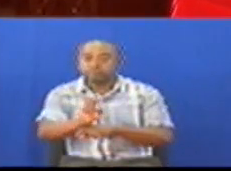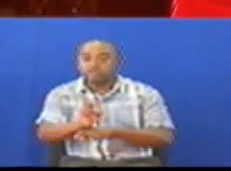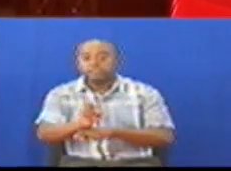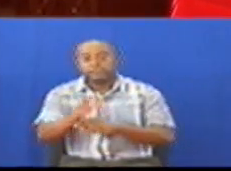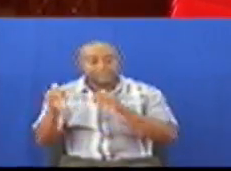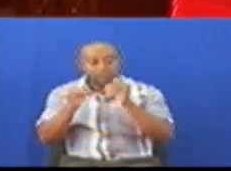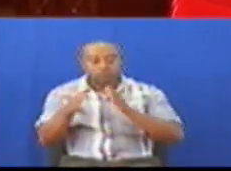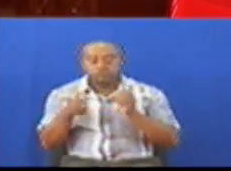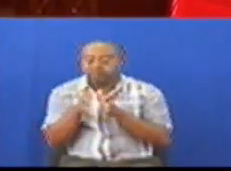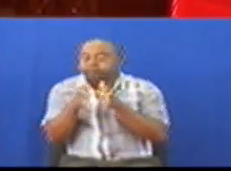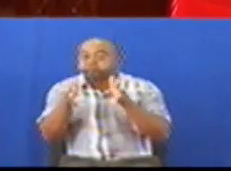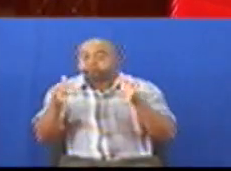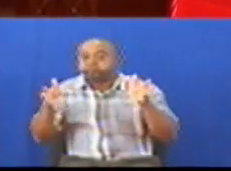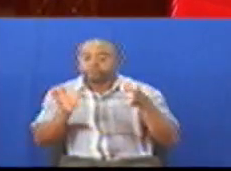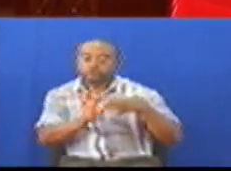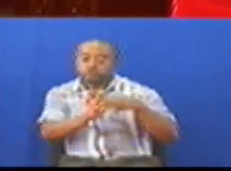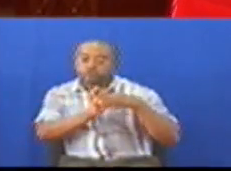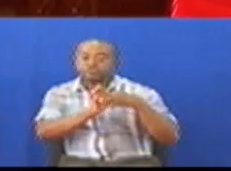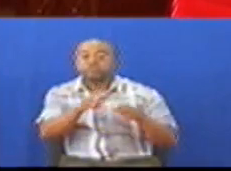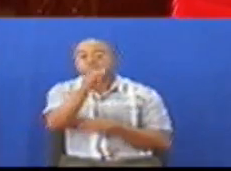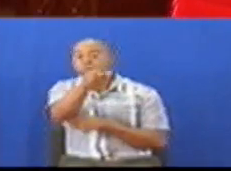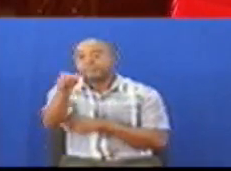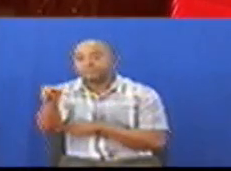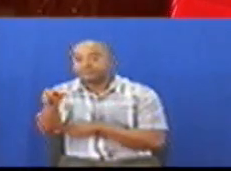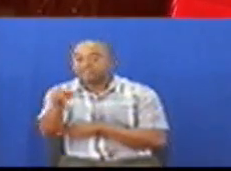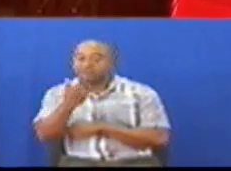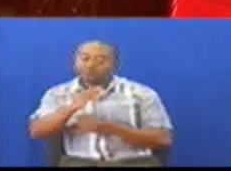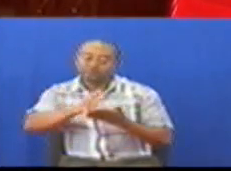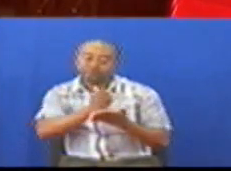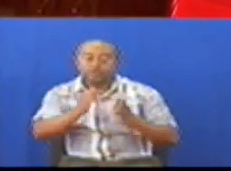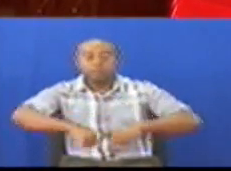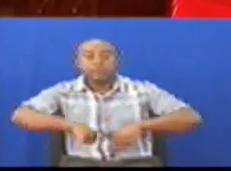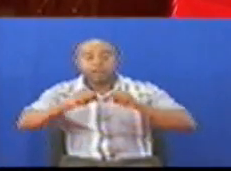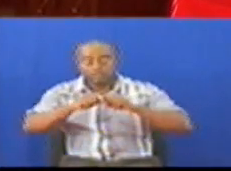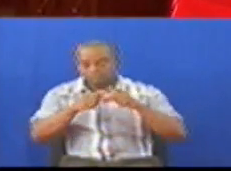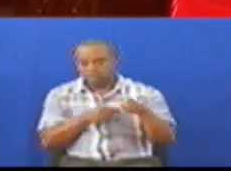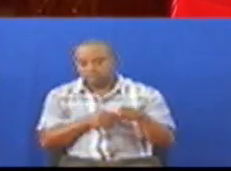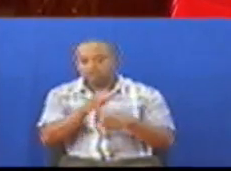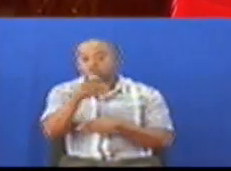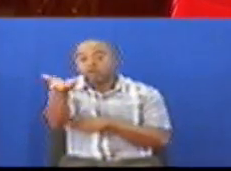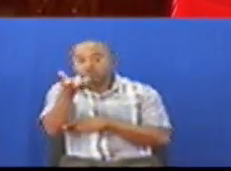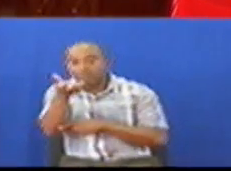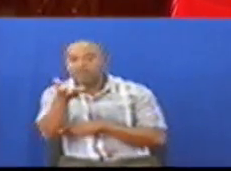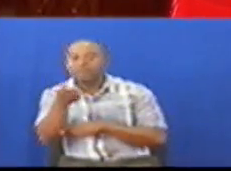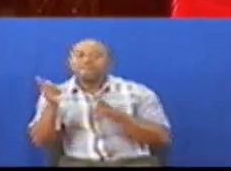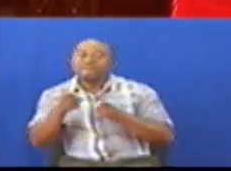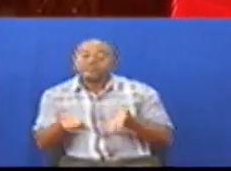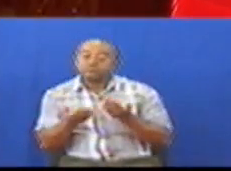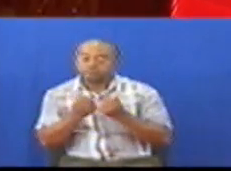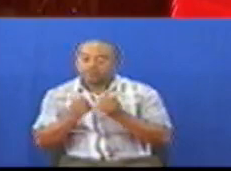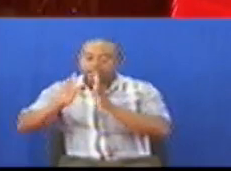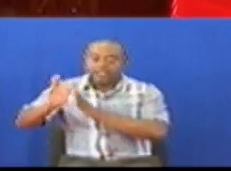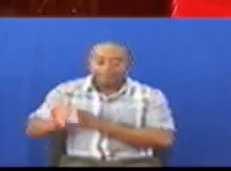demokrasia, ushirikishwaji wa wananchi na ugatuaji wa madaraka kwa umma D by D, kuwezesha maandalizi